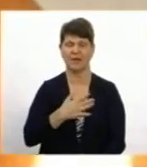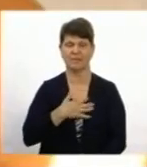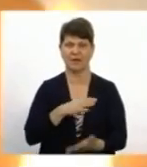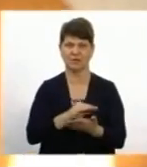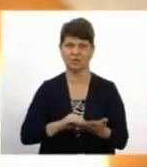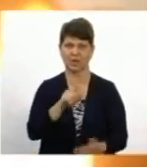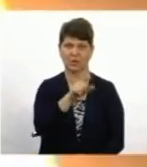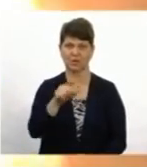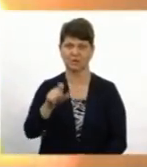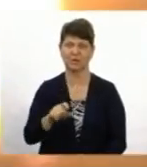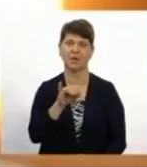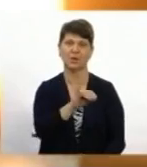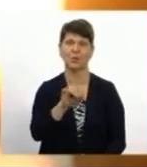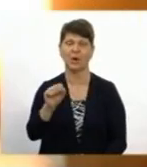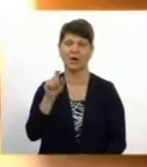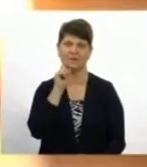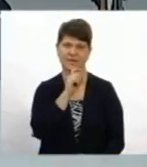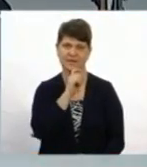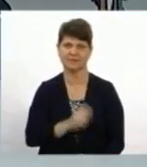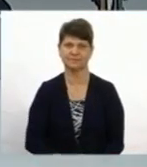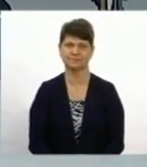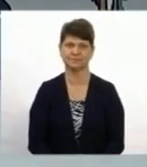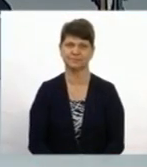Валерій Черкашин, новини ЮА Вінниця.